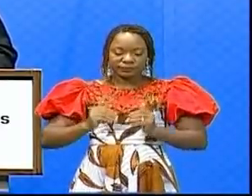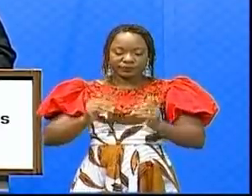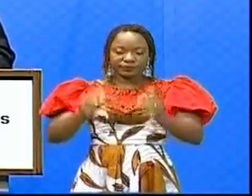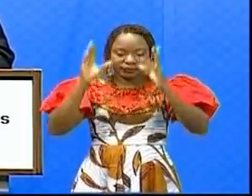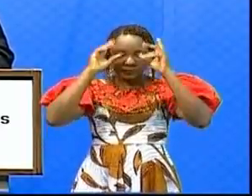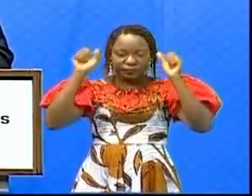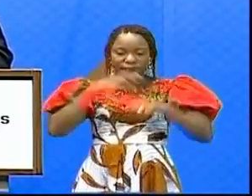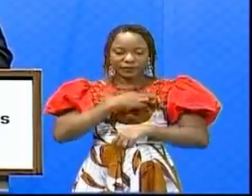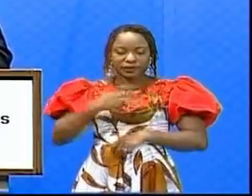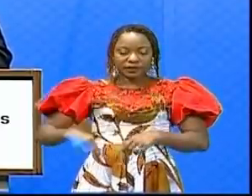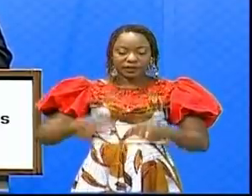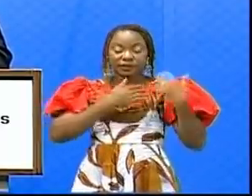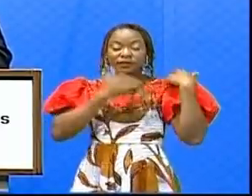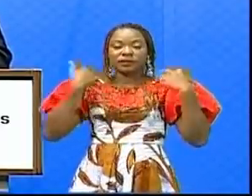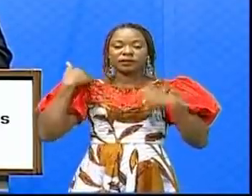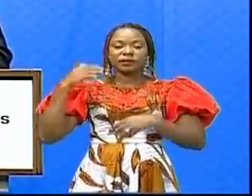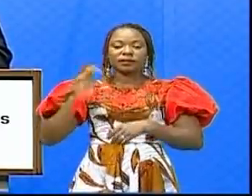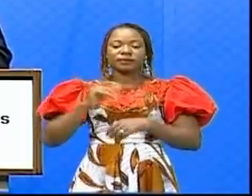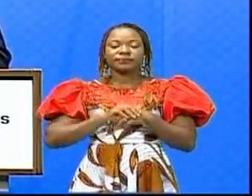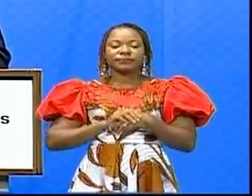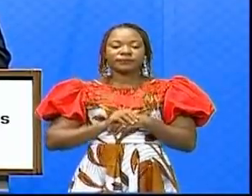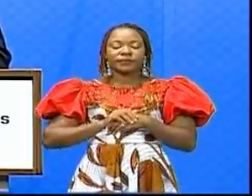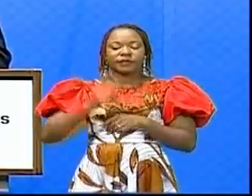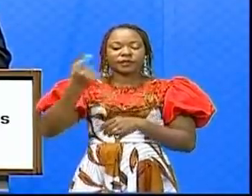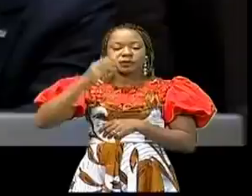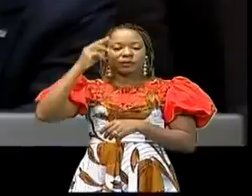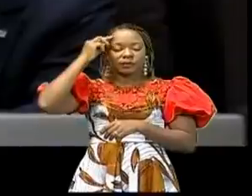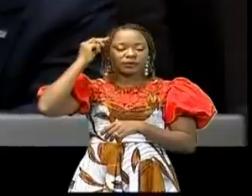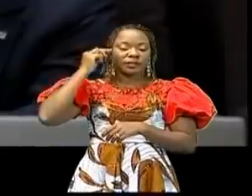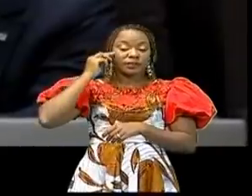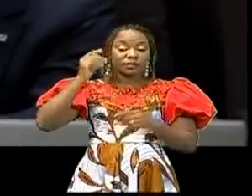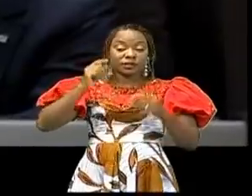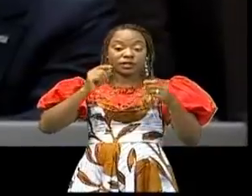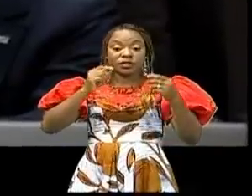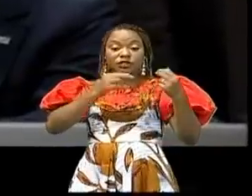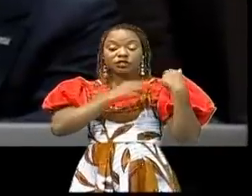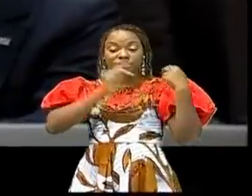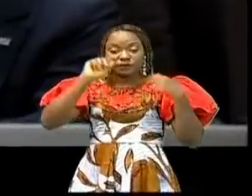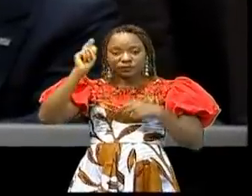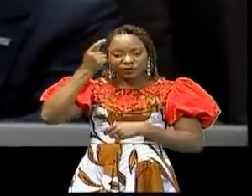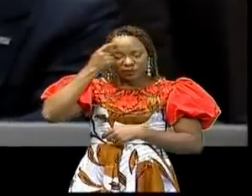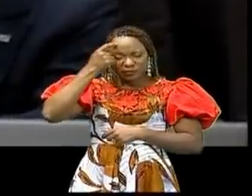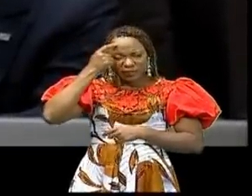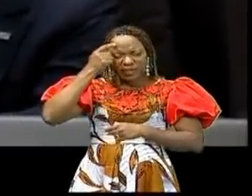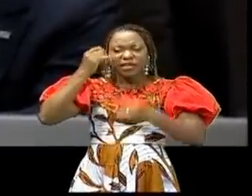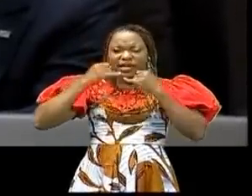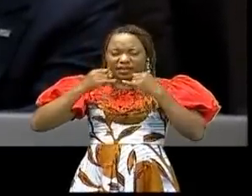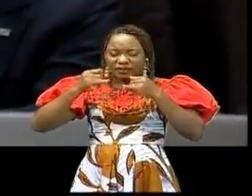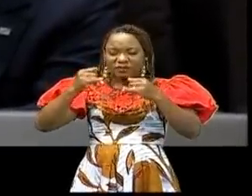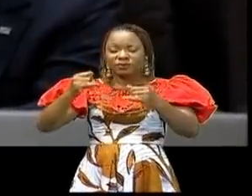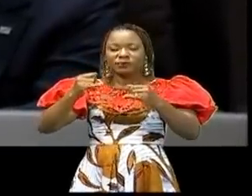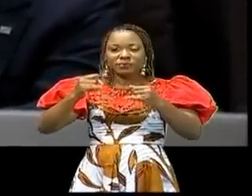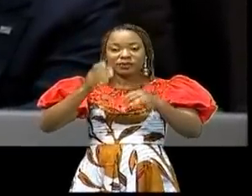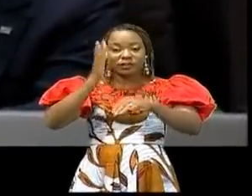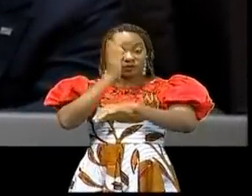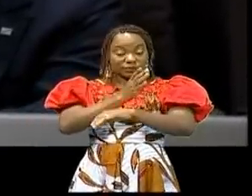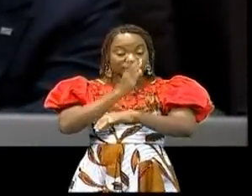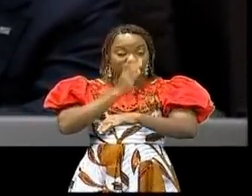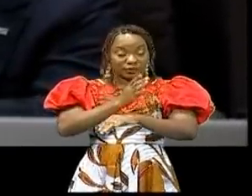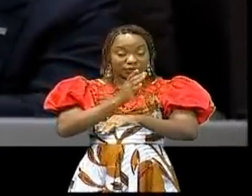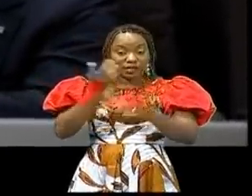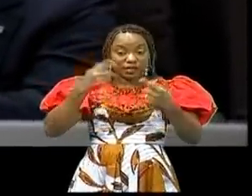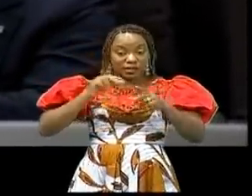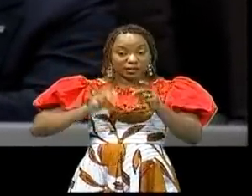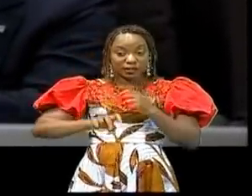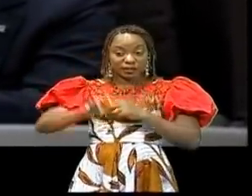président de la République, chef de l'État, le Premier ministre, chef du gouvernement, a informé le Conseil de la mission qu'il a effectuée à Goma